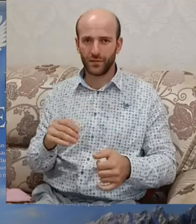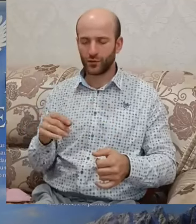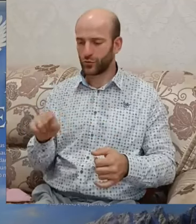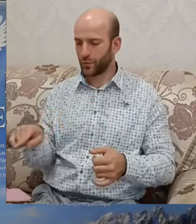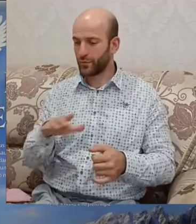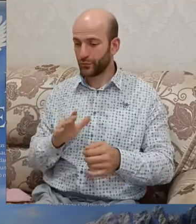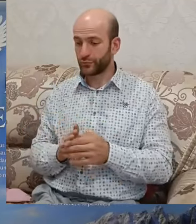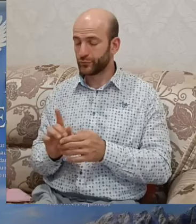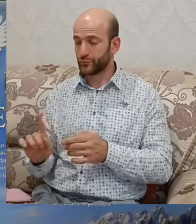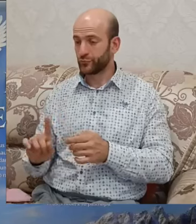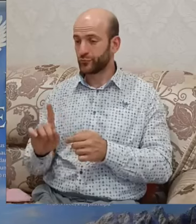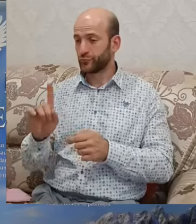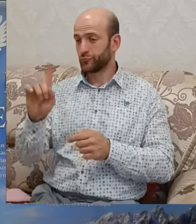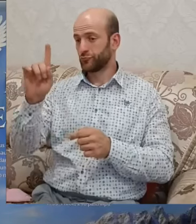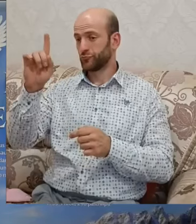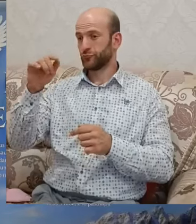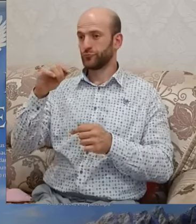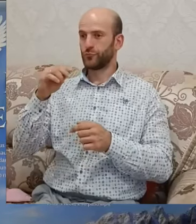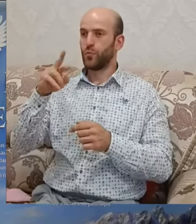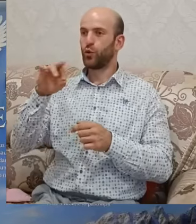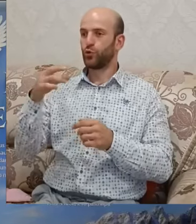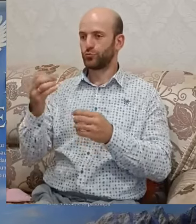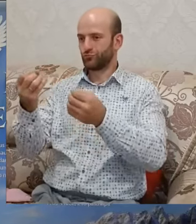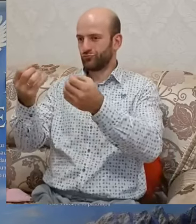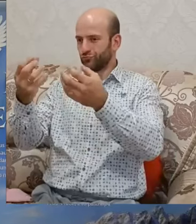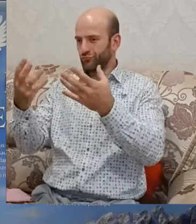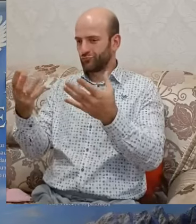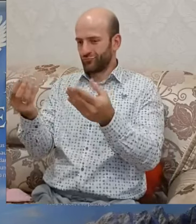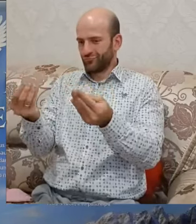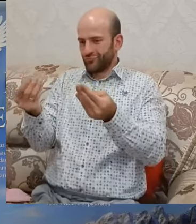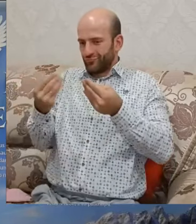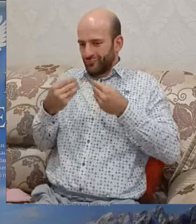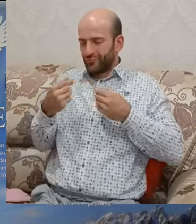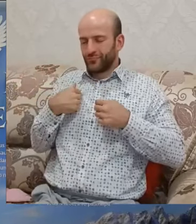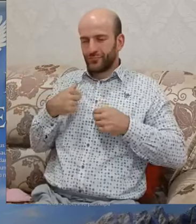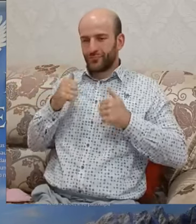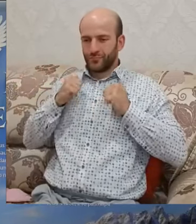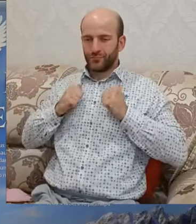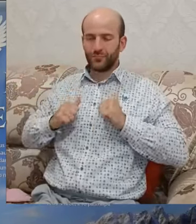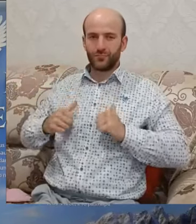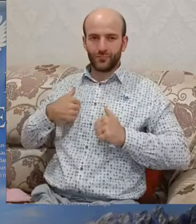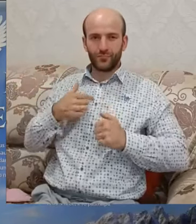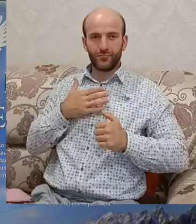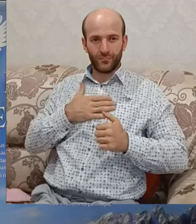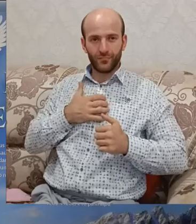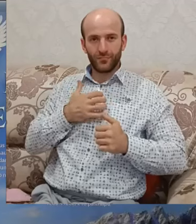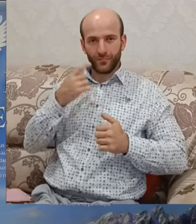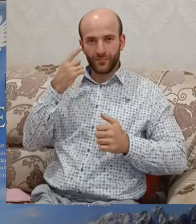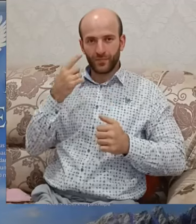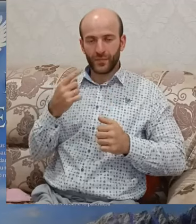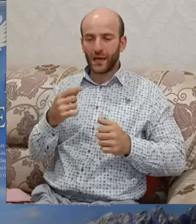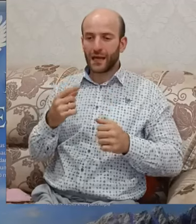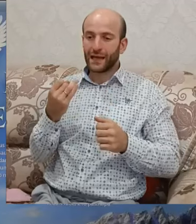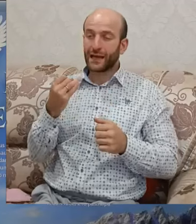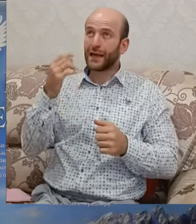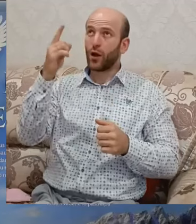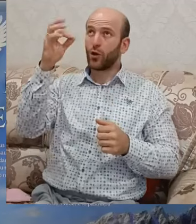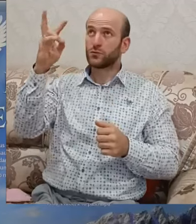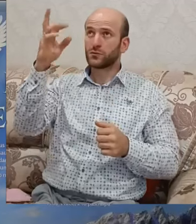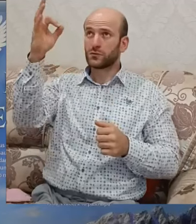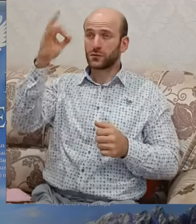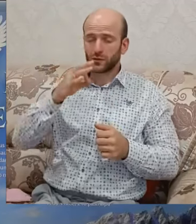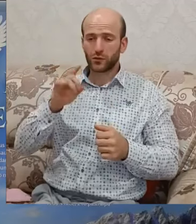плод. Ir jis pasakė, kad grūdas turi kristi, и он сказал, kad jis neliktų vienas. Зерно должно пасть,